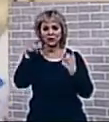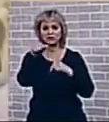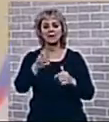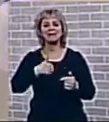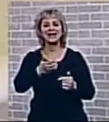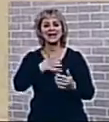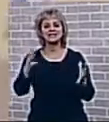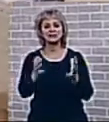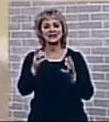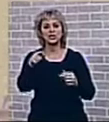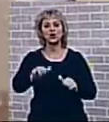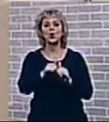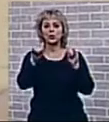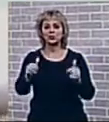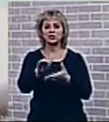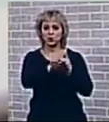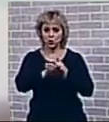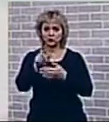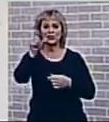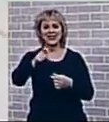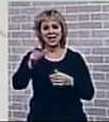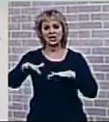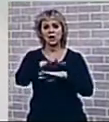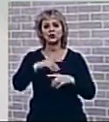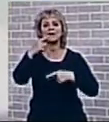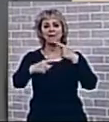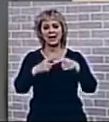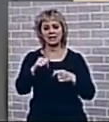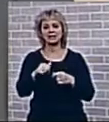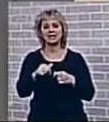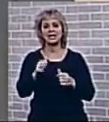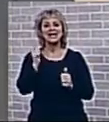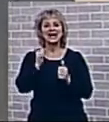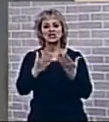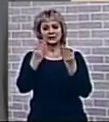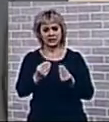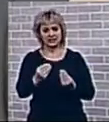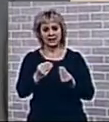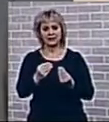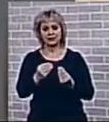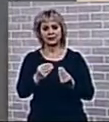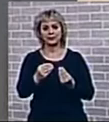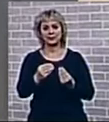Мы хотим сохранять и приумножать дружбу народов, поколений. Ежедневно